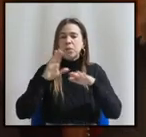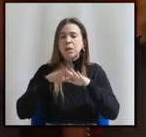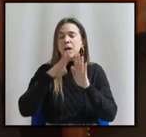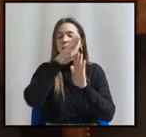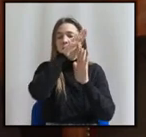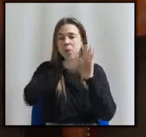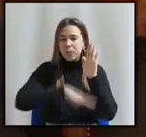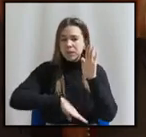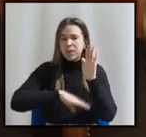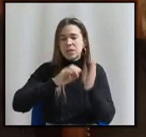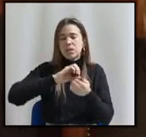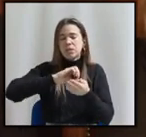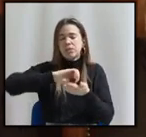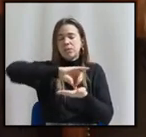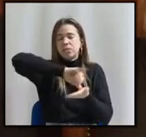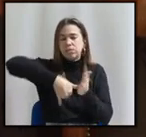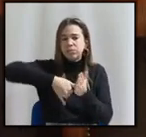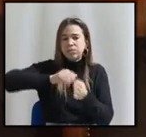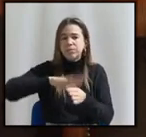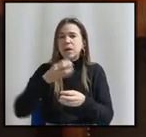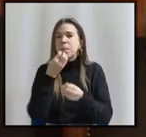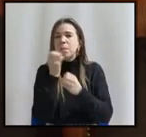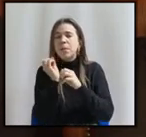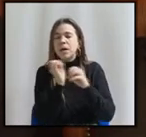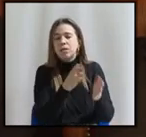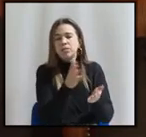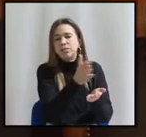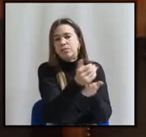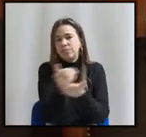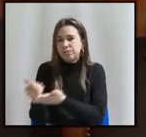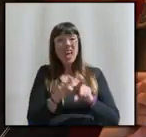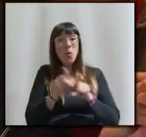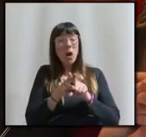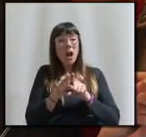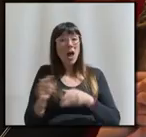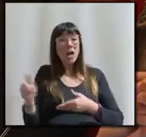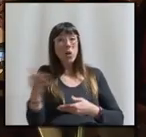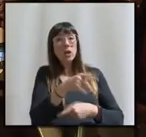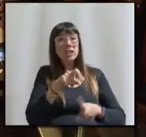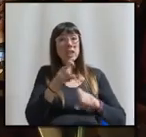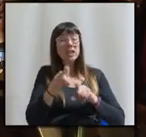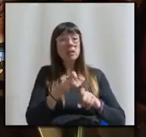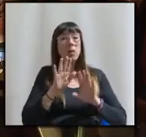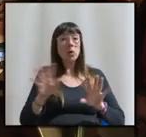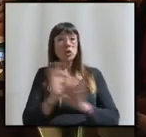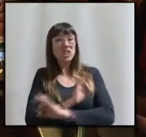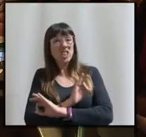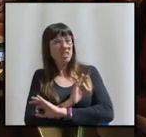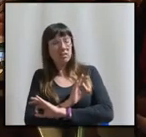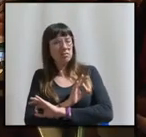Consell Comarcal d'Osona per la recollida selectiva de residus de la fase 3 i fase 4. Senyor Anglada,